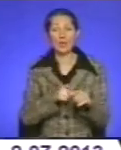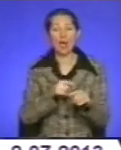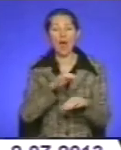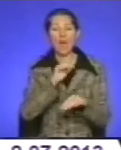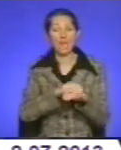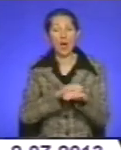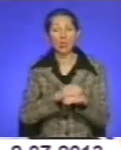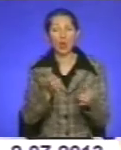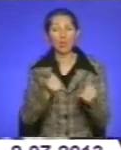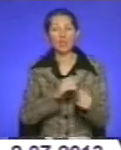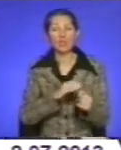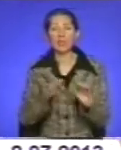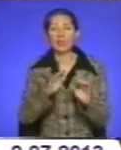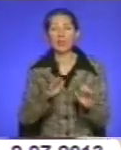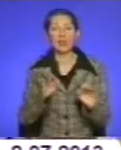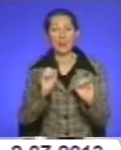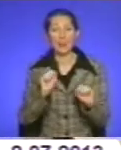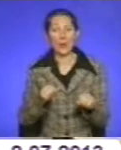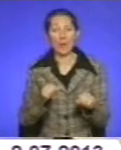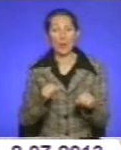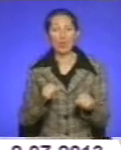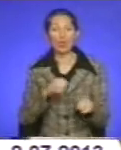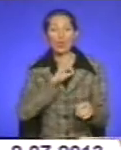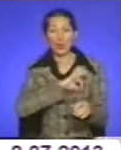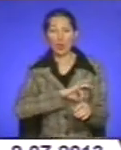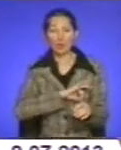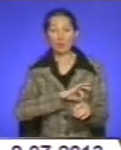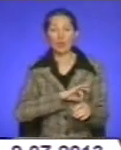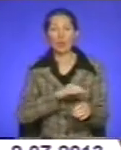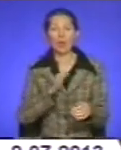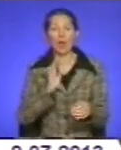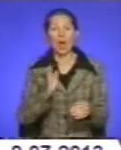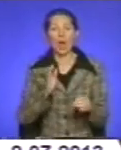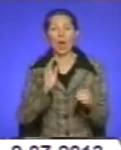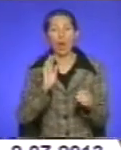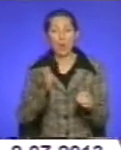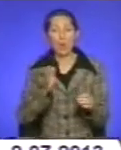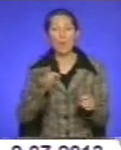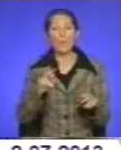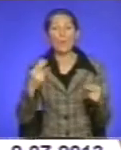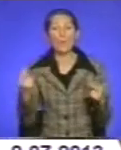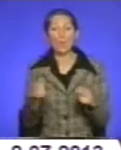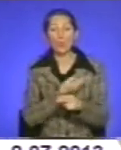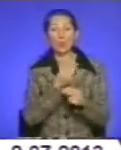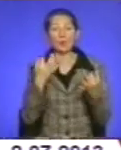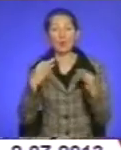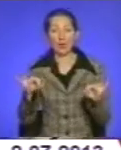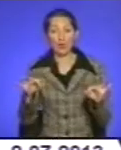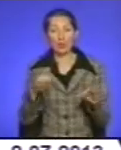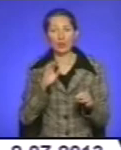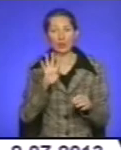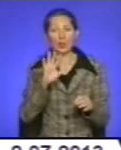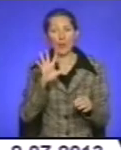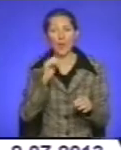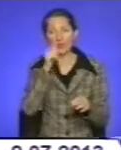одержання неправомірної вигоди. За скоєне чиновниці загрожує покарання позбавленням волі на строк від 5 до 10 років з позбавленням права обіймати певні посади